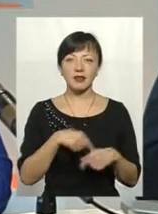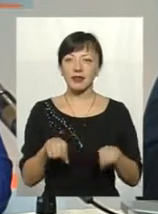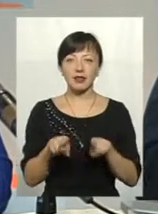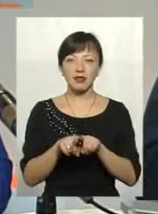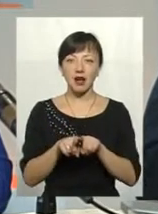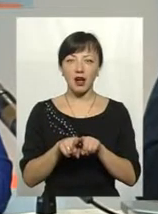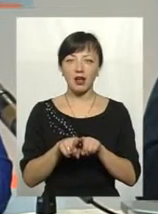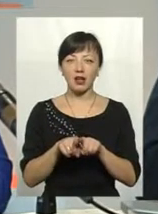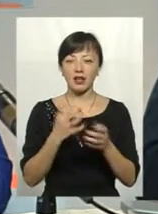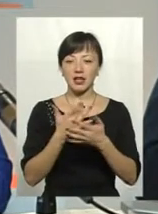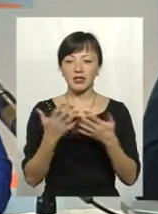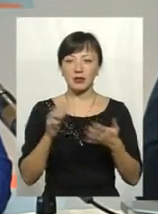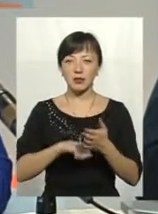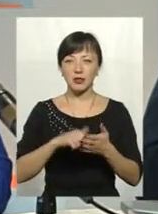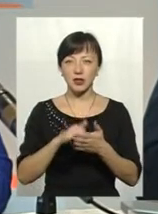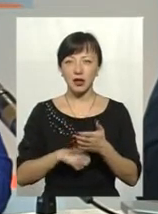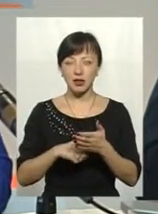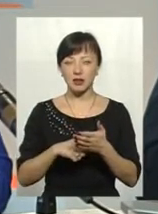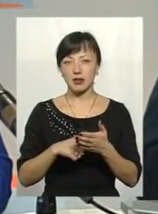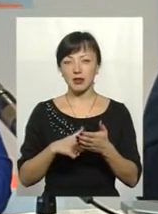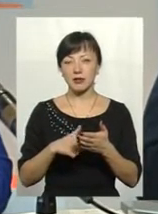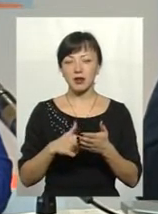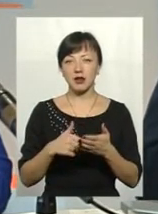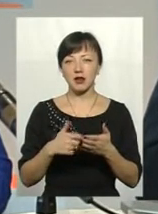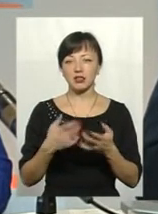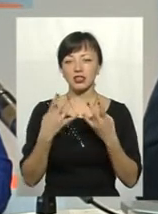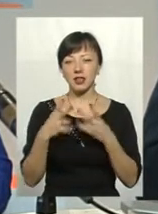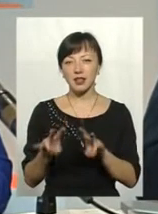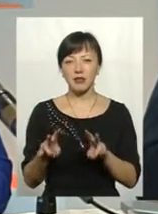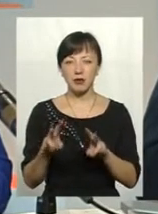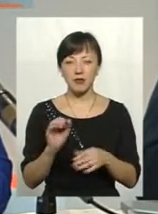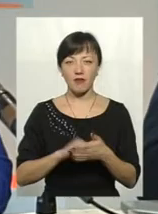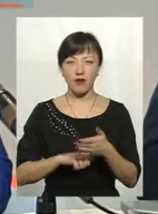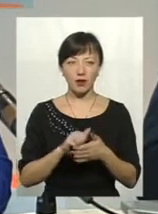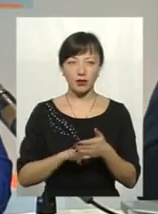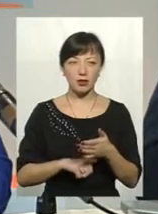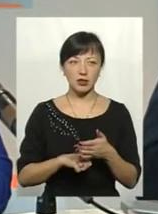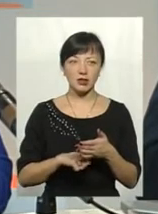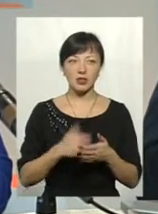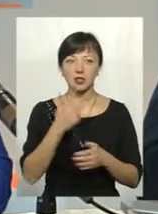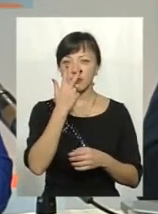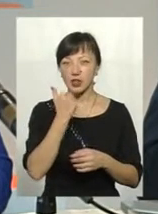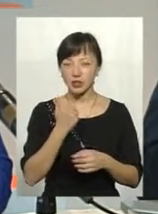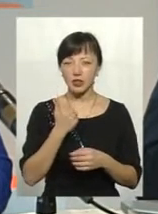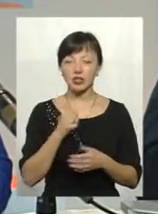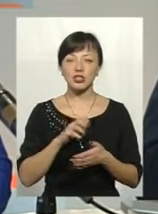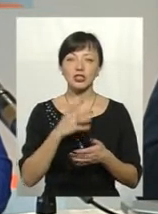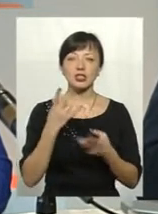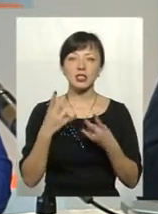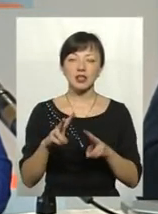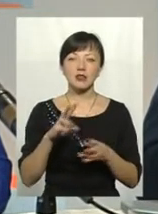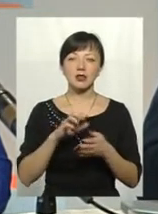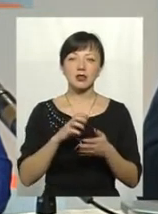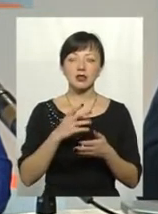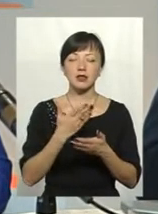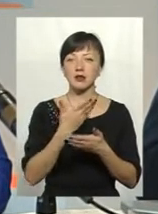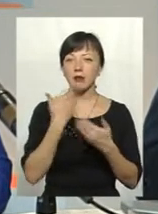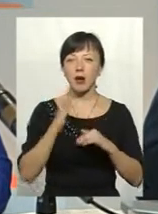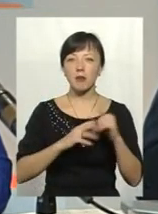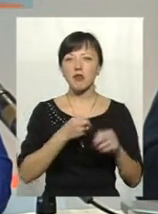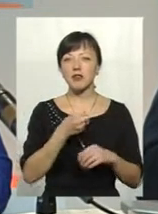спровокований різними факторами побічної дії. Я маю на увазі шкідливими факторами, шкідливими звичками, а не факторами. Це немає